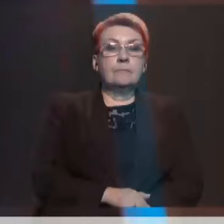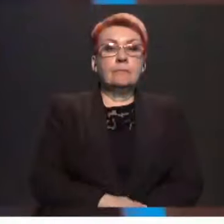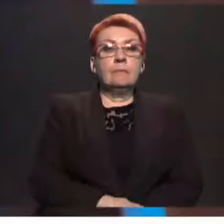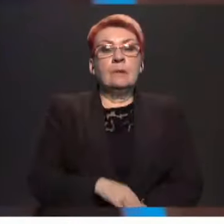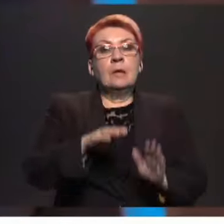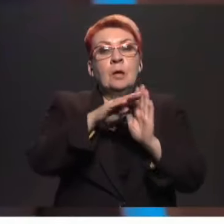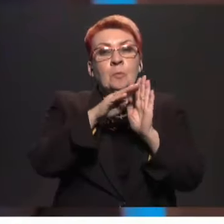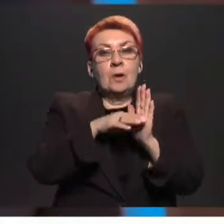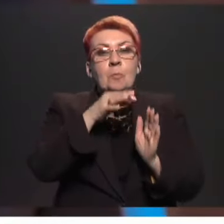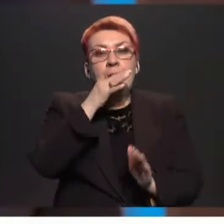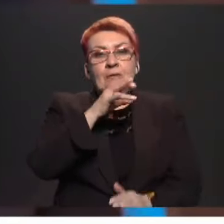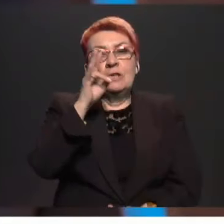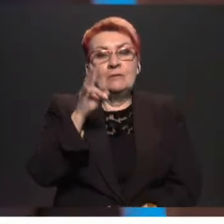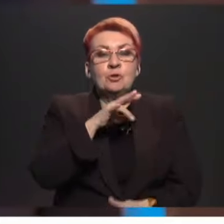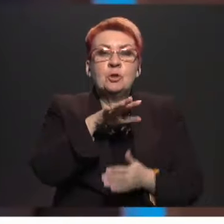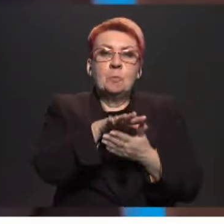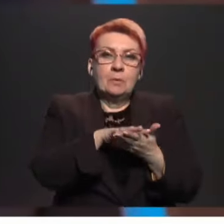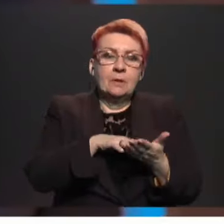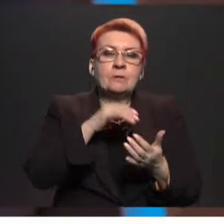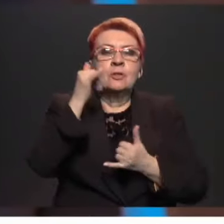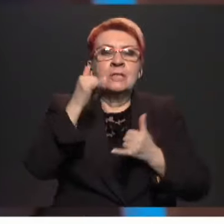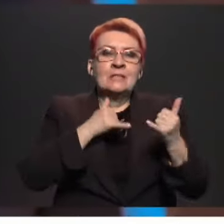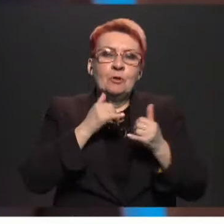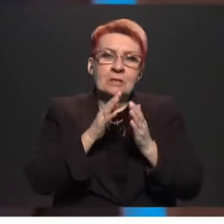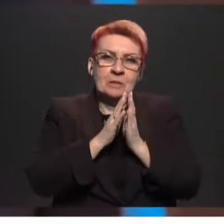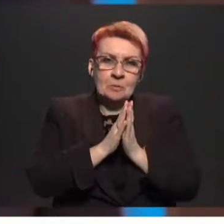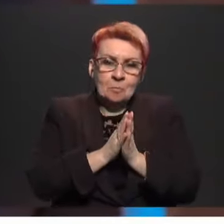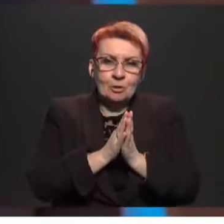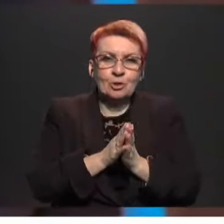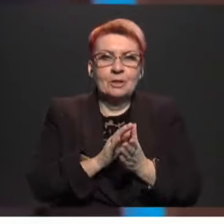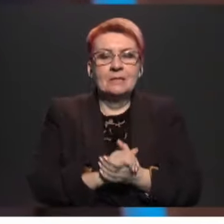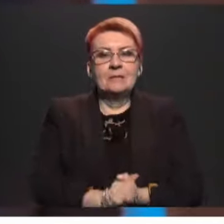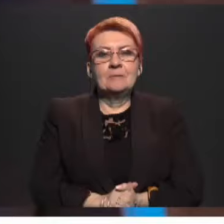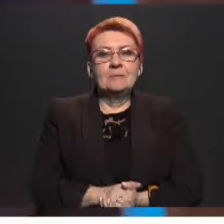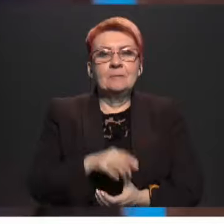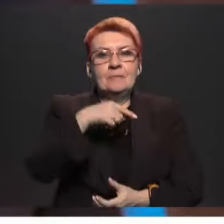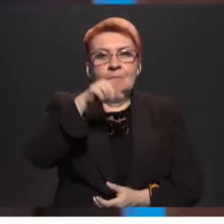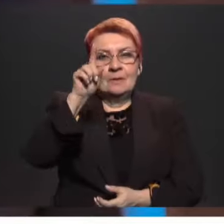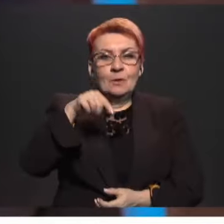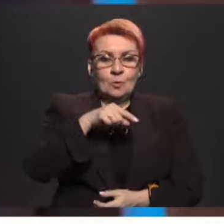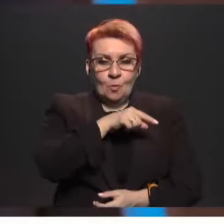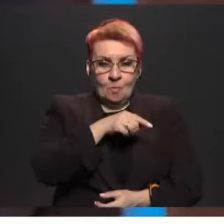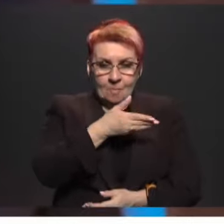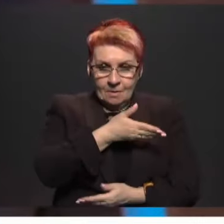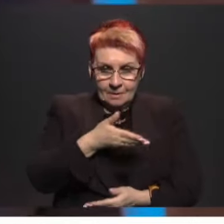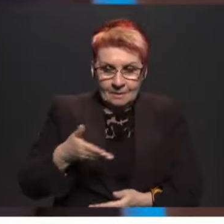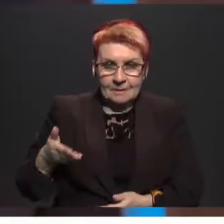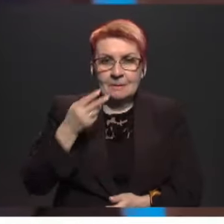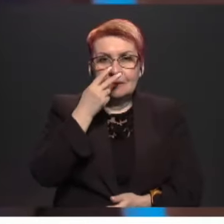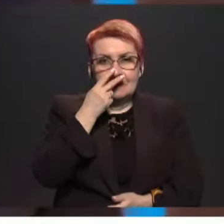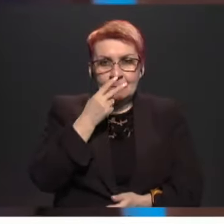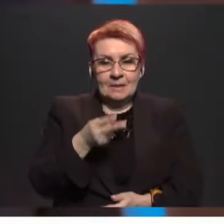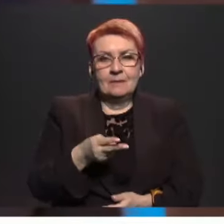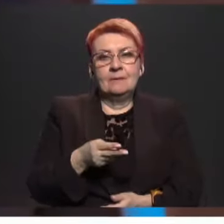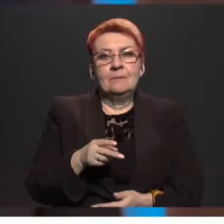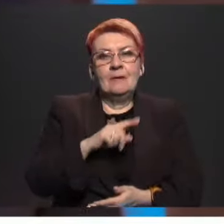Программа «Прямая линия. Ответ священника» продолжается. Звоните к нам, пожалуйста, по телефону. Горячая линия, этот номер вы сейчас видите внизу экрана, к нам в прямой эфир.